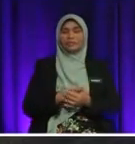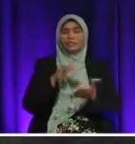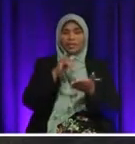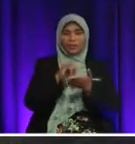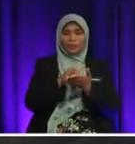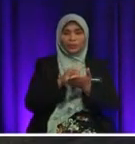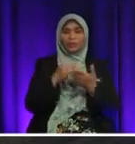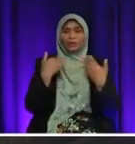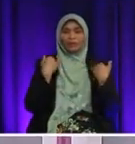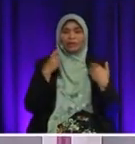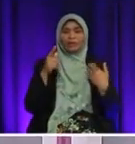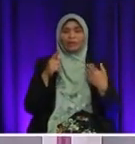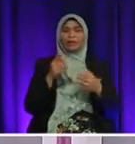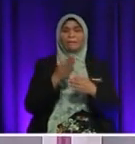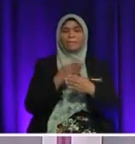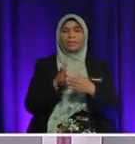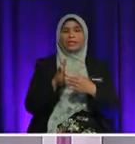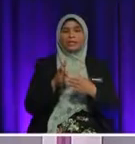adalah bahagian